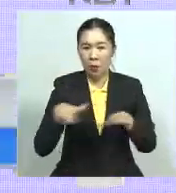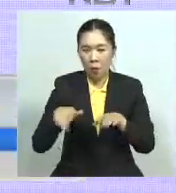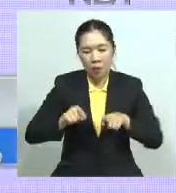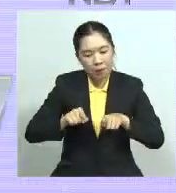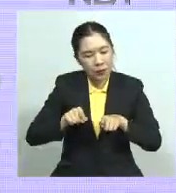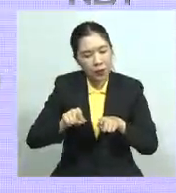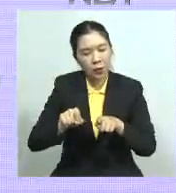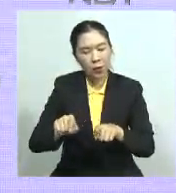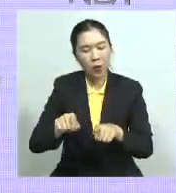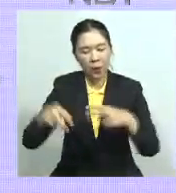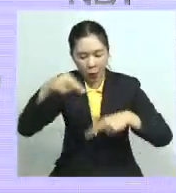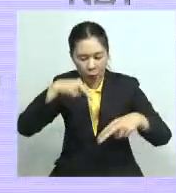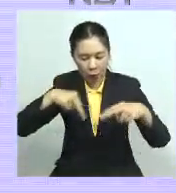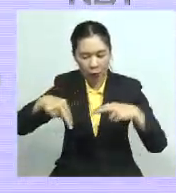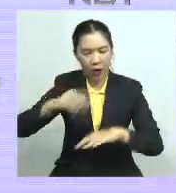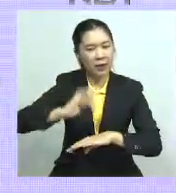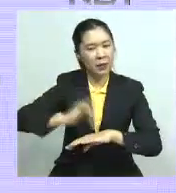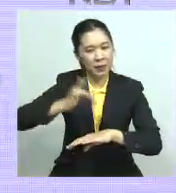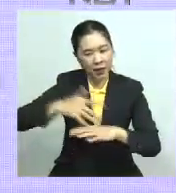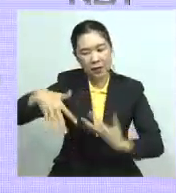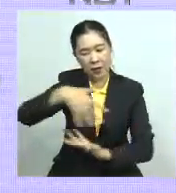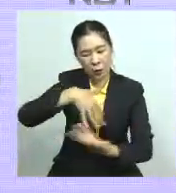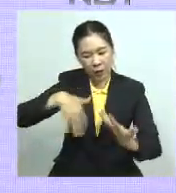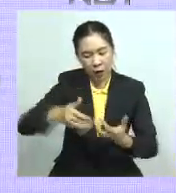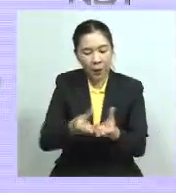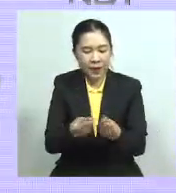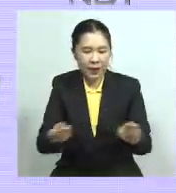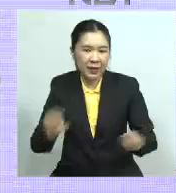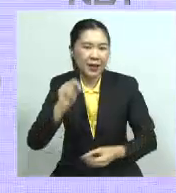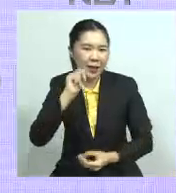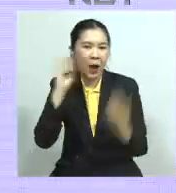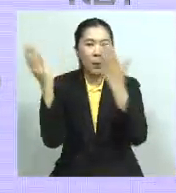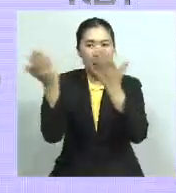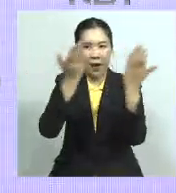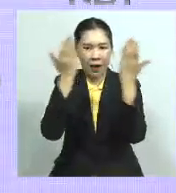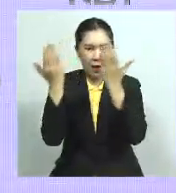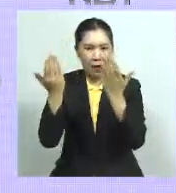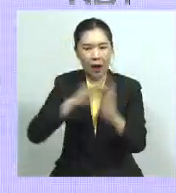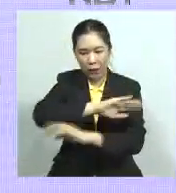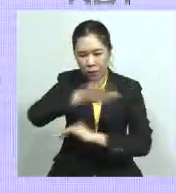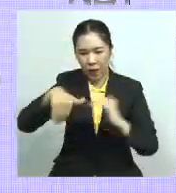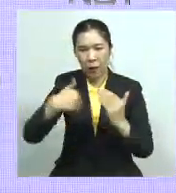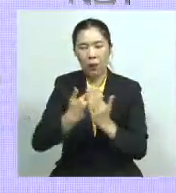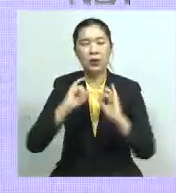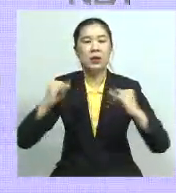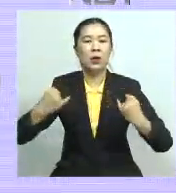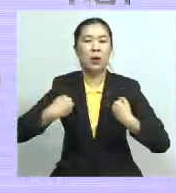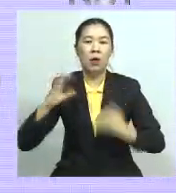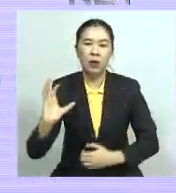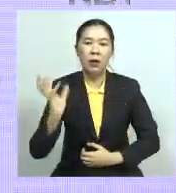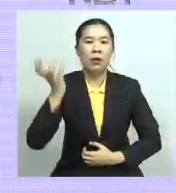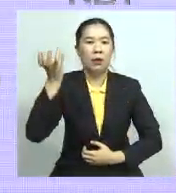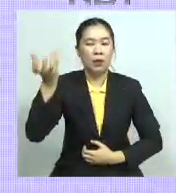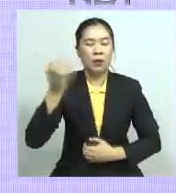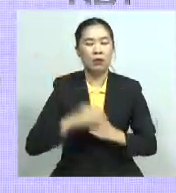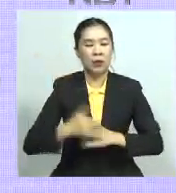าทรัพยากรธรรมชาติสิ่งแวดล้อมไปด้วยกันเพราะไม่ว่าจะผืนดินผืนน้ำและอากาศเป็นของคนทั้งโลกเป็นของคน